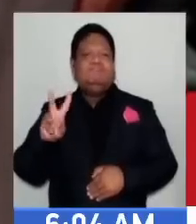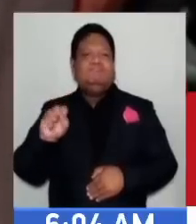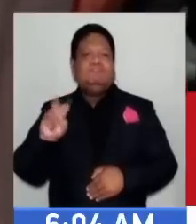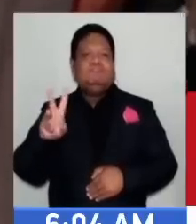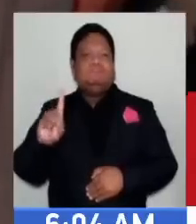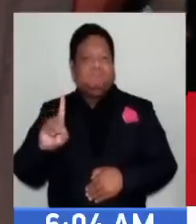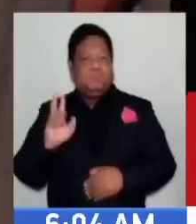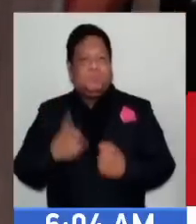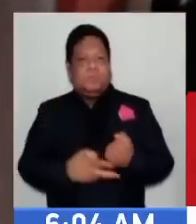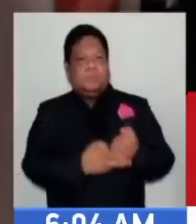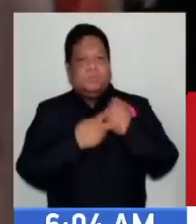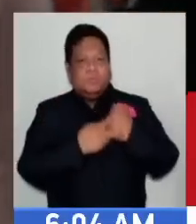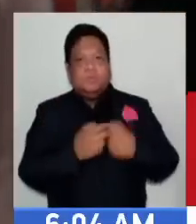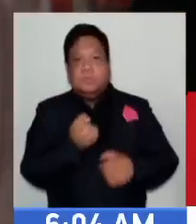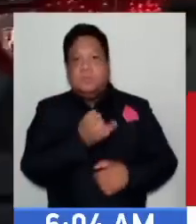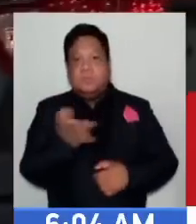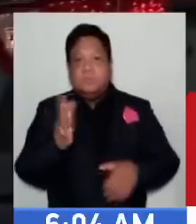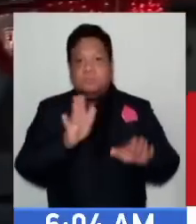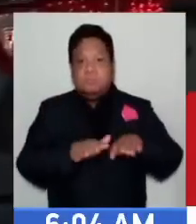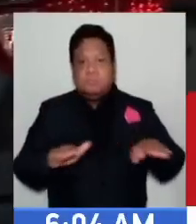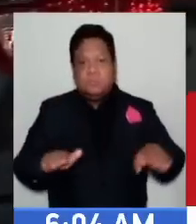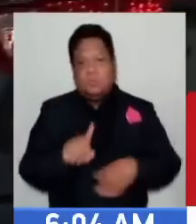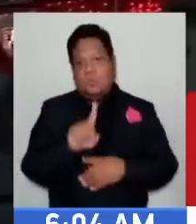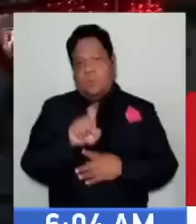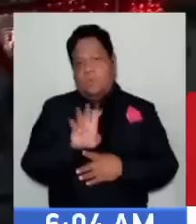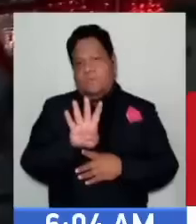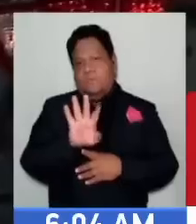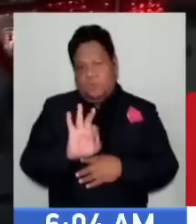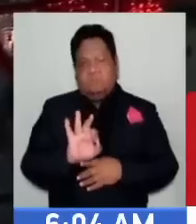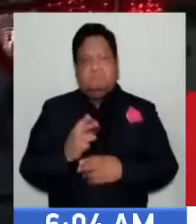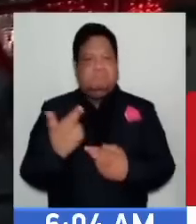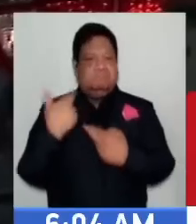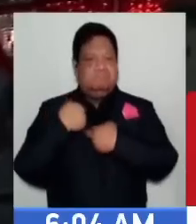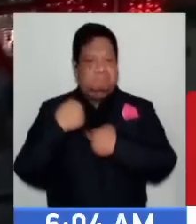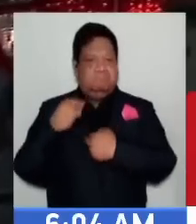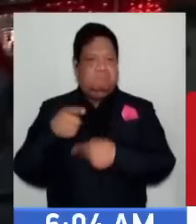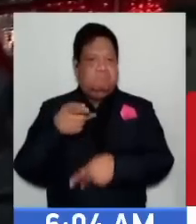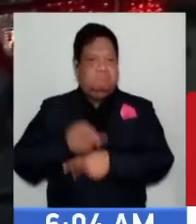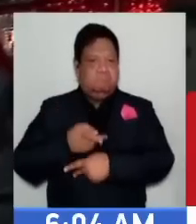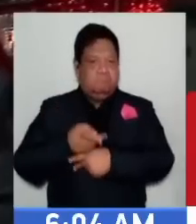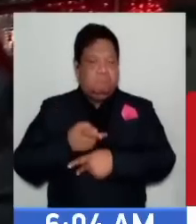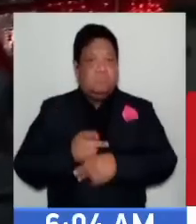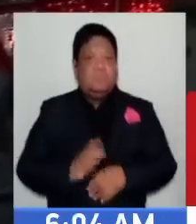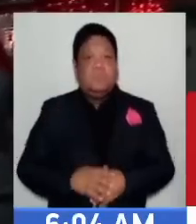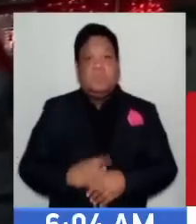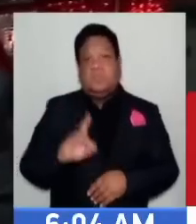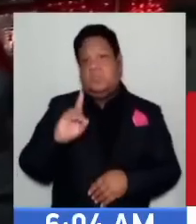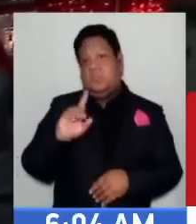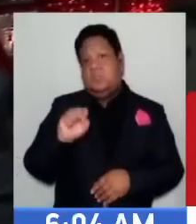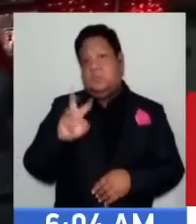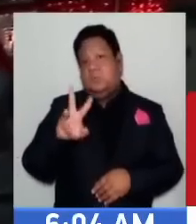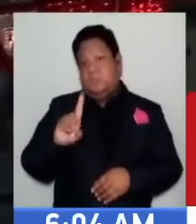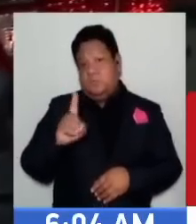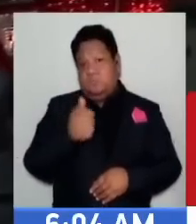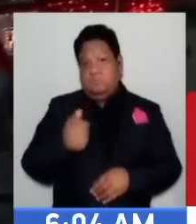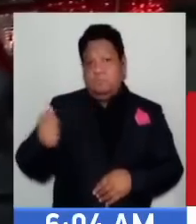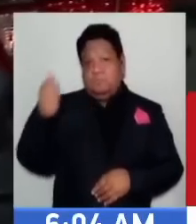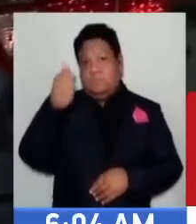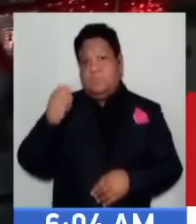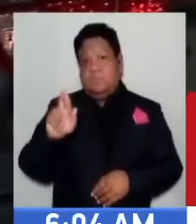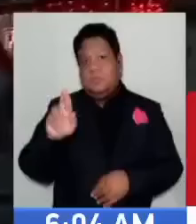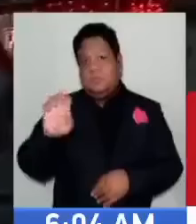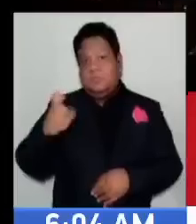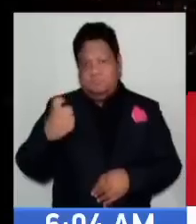para mapunta sa kanilang pangangalaga. Mismong si DSWD Secretary Rex Gatchalian ang nag-inspect ng ampunan noong